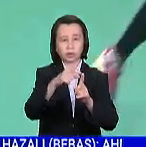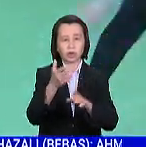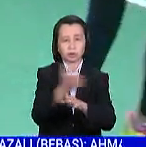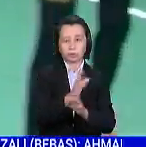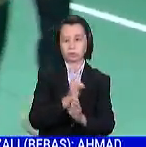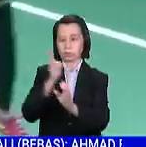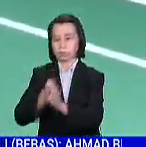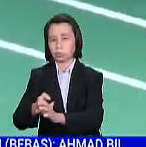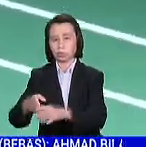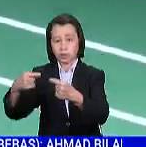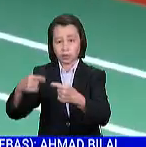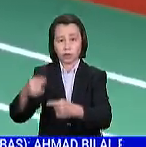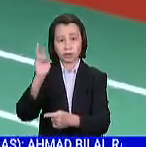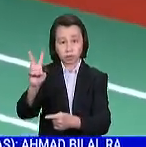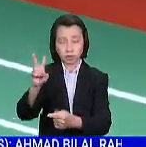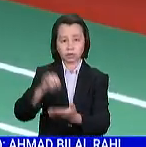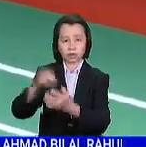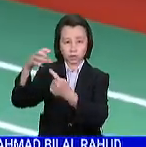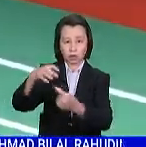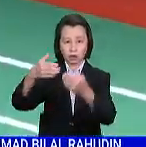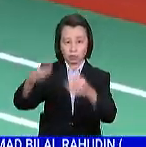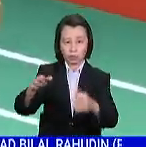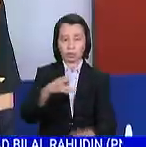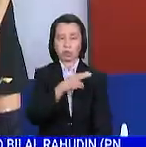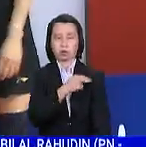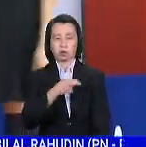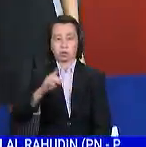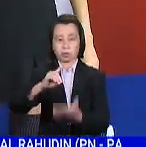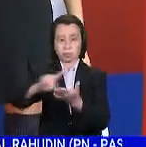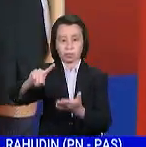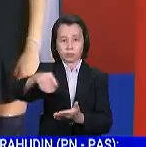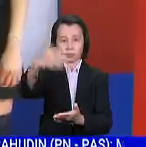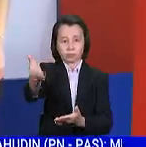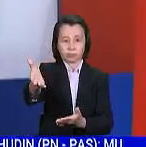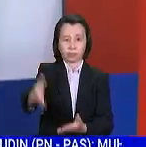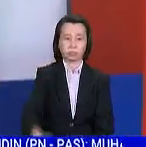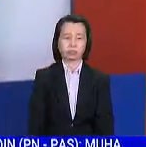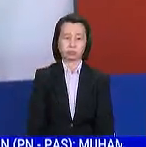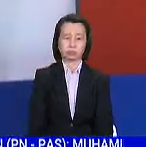sebelum menyertai saingan kedua di kejohanan terbuka Indonesia minggu depan.